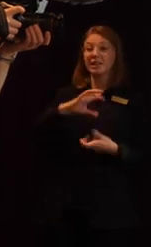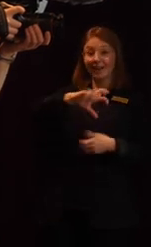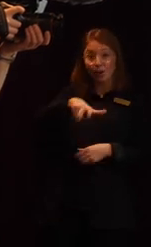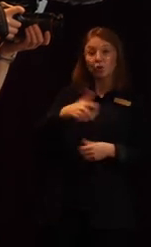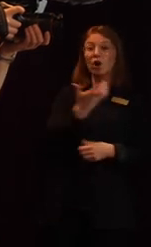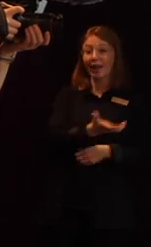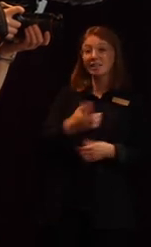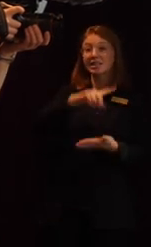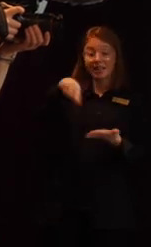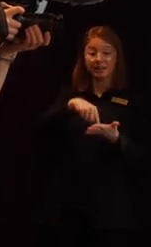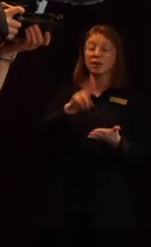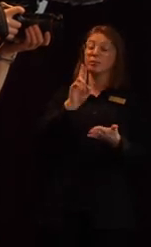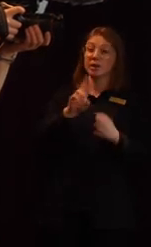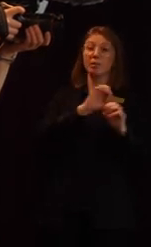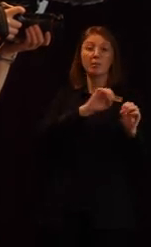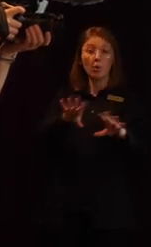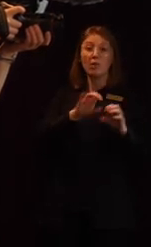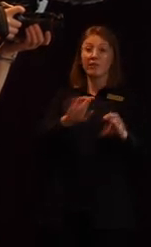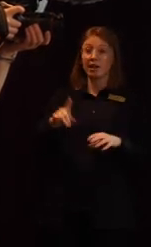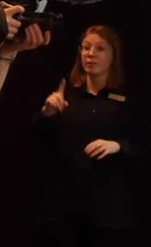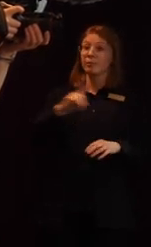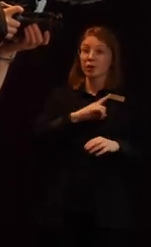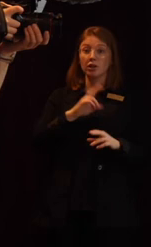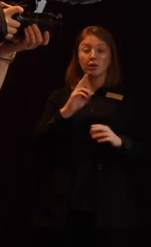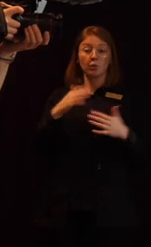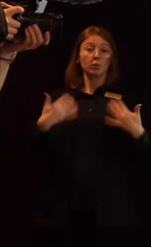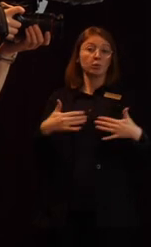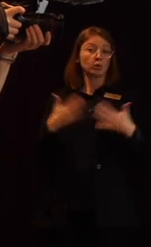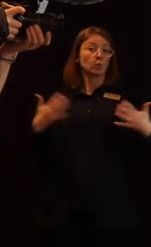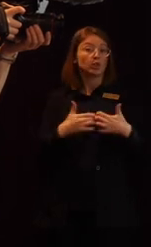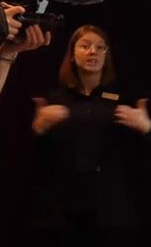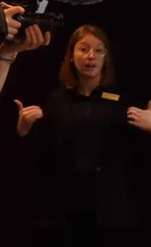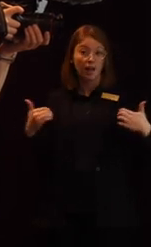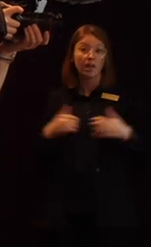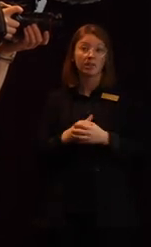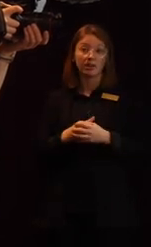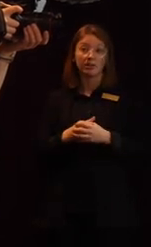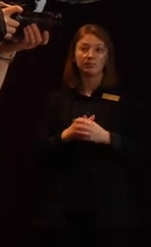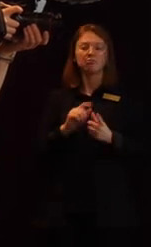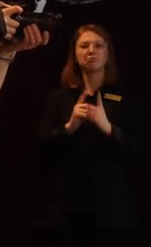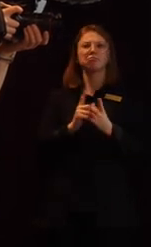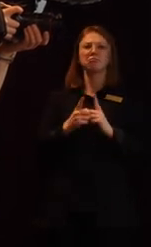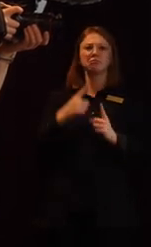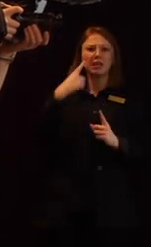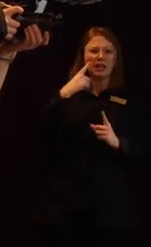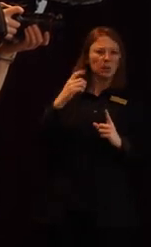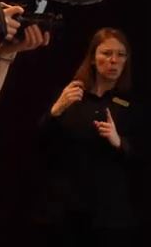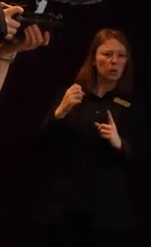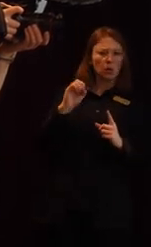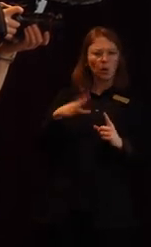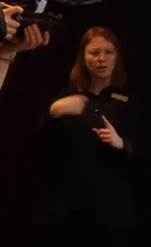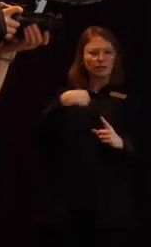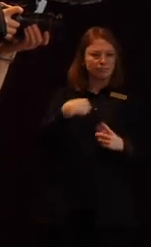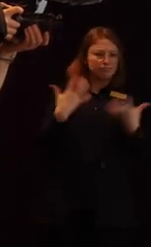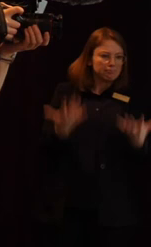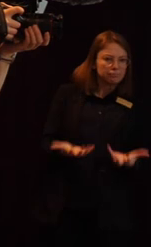förändrat organisationen. För det gör ju att man inte tänker att jaha, fast det där känner inte vi till, och så där gör de och finns ju någon